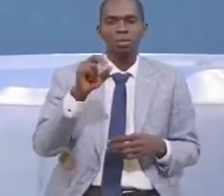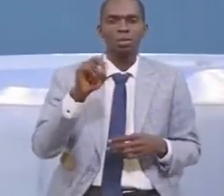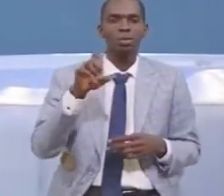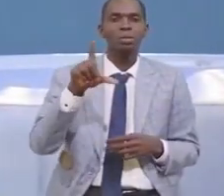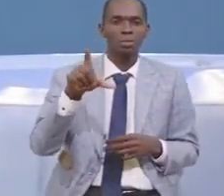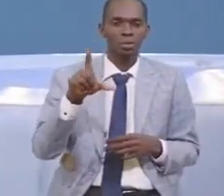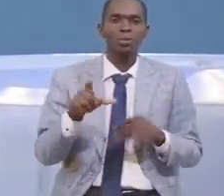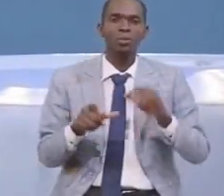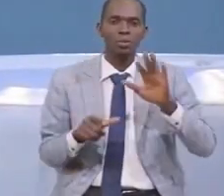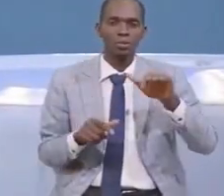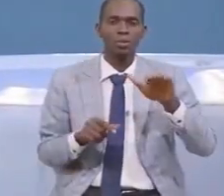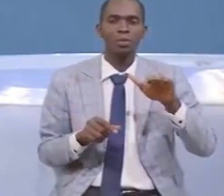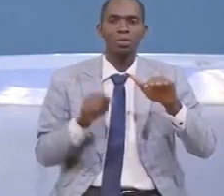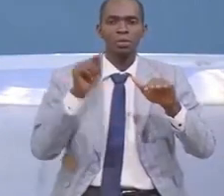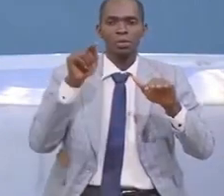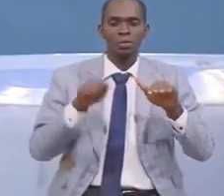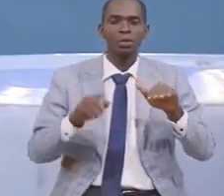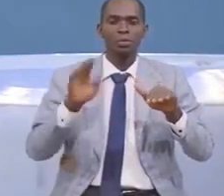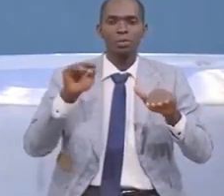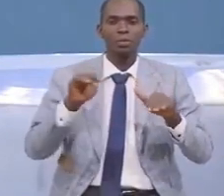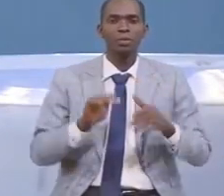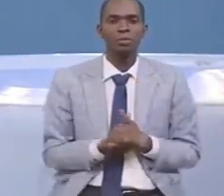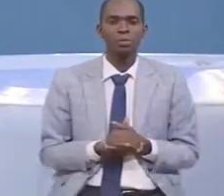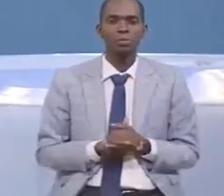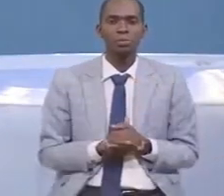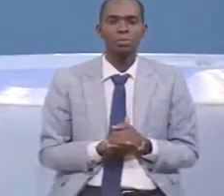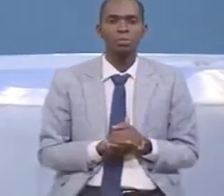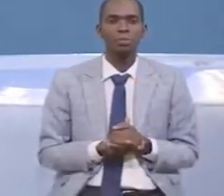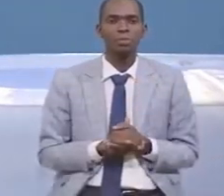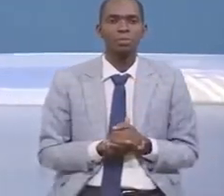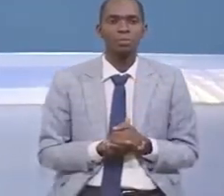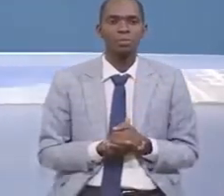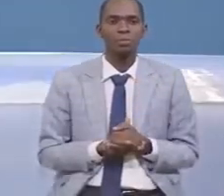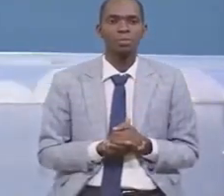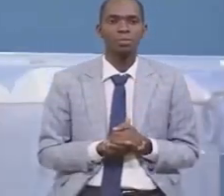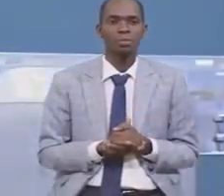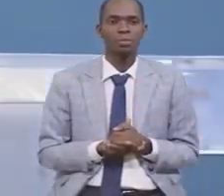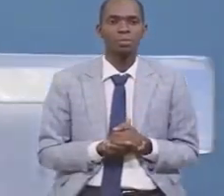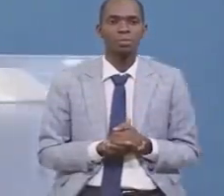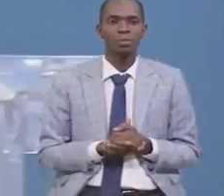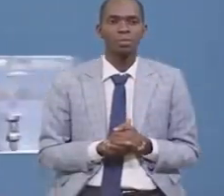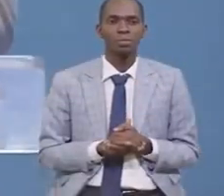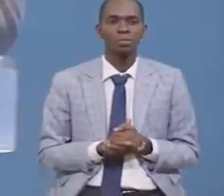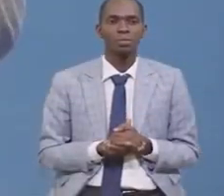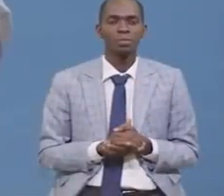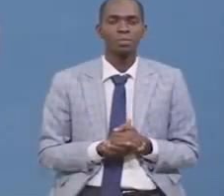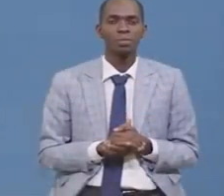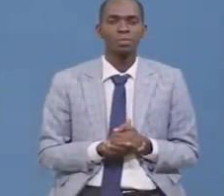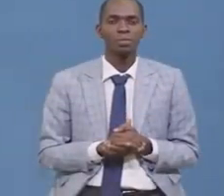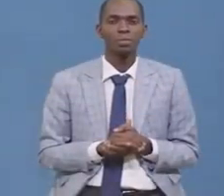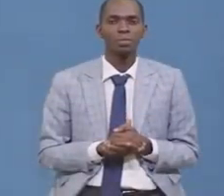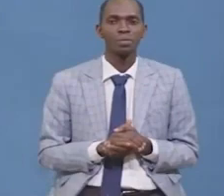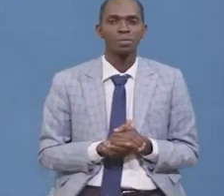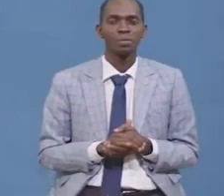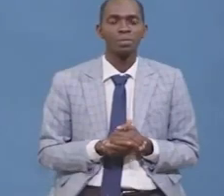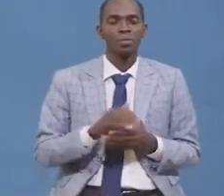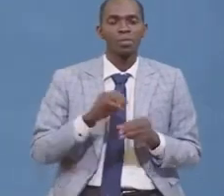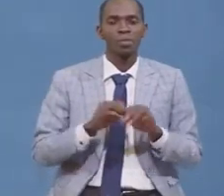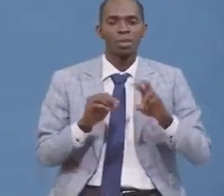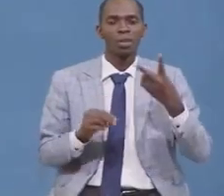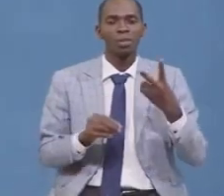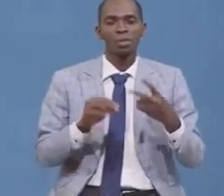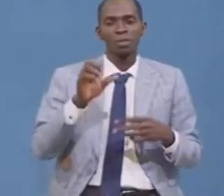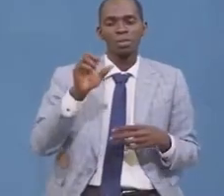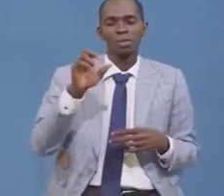chapter 15, verse 15. రెండో సమూయేలు గ్రంథంలో 15వ అధ్యాయం 15వ వచనం చదవాలని నేను కోరుతూ ఉన్నాను. In 2 Samuel